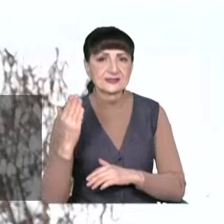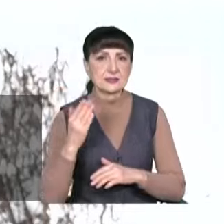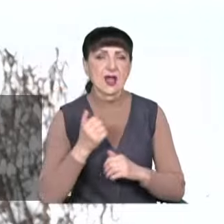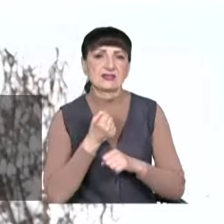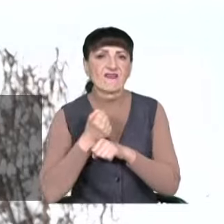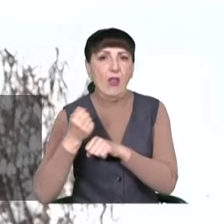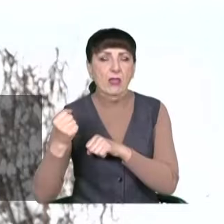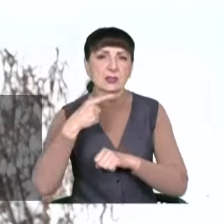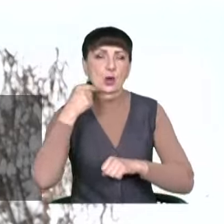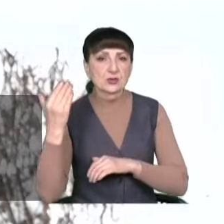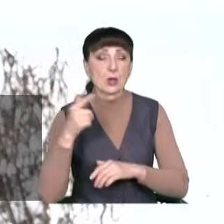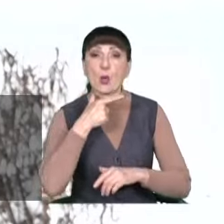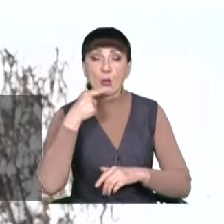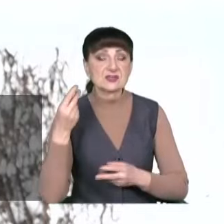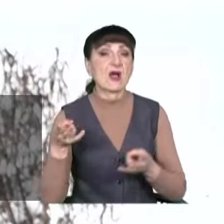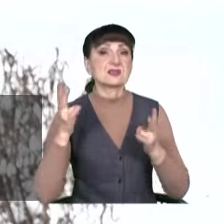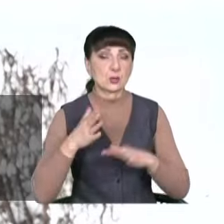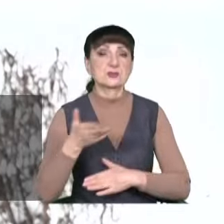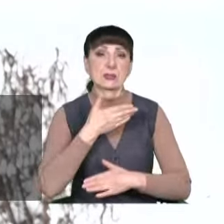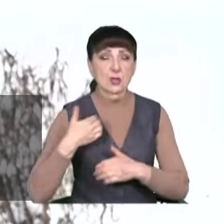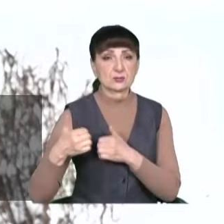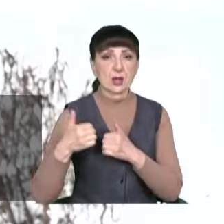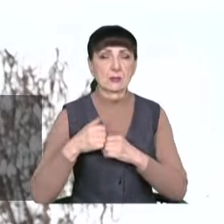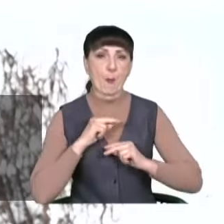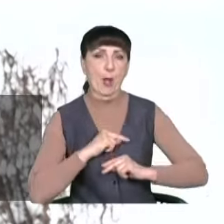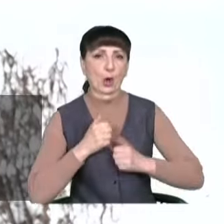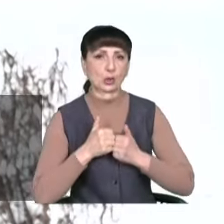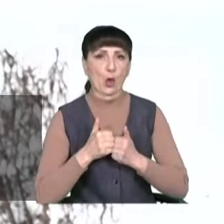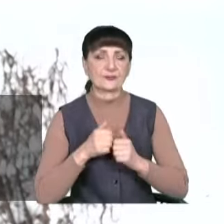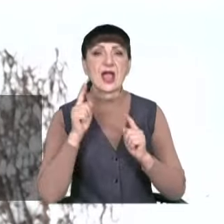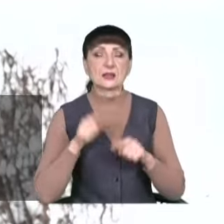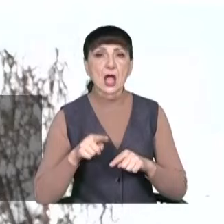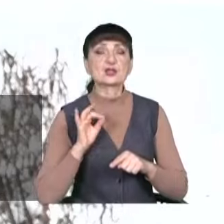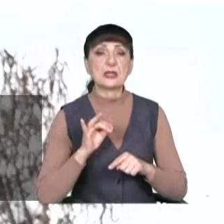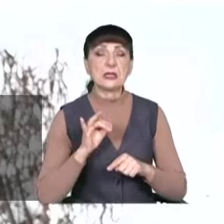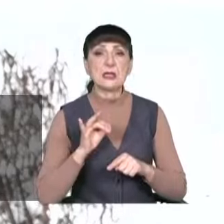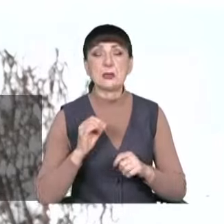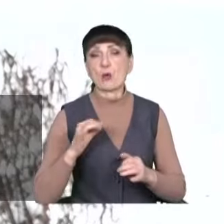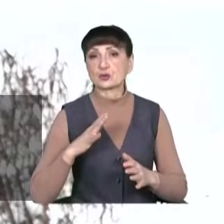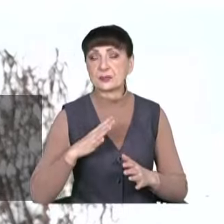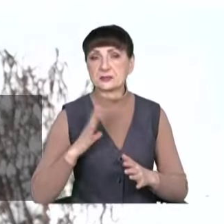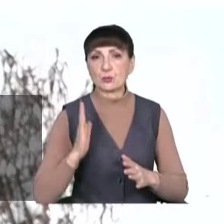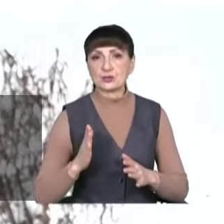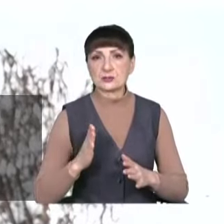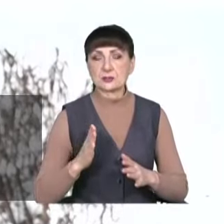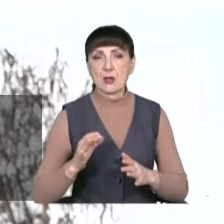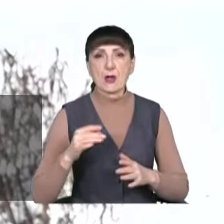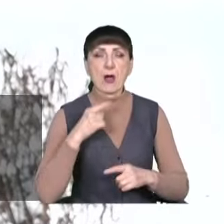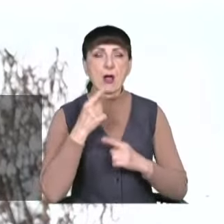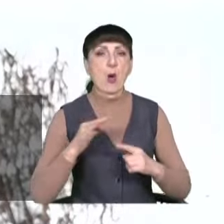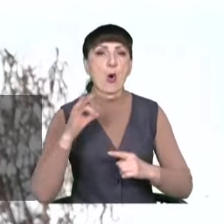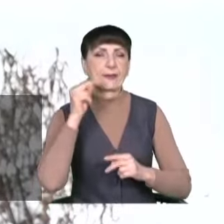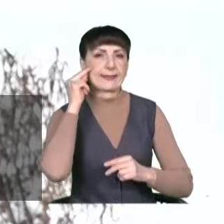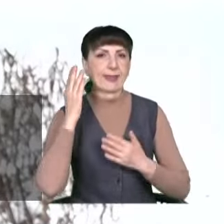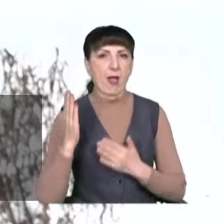Россию. Но тем не менее, Россия остается нашим ближайшим партнером. То же самое, скорее всего, будет идти, речь будет идти и о